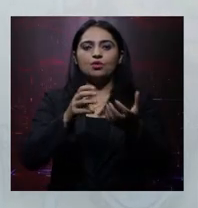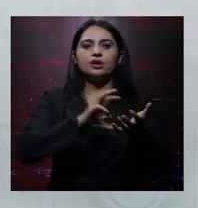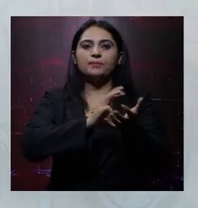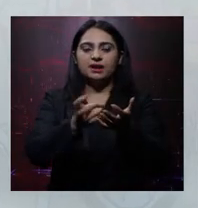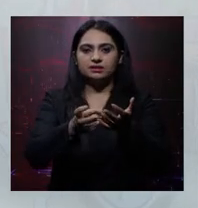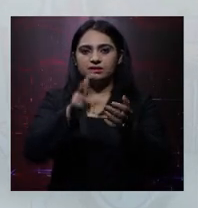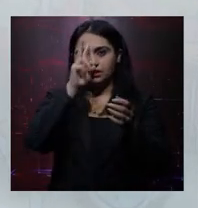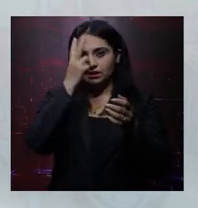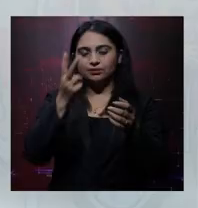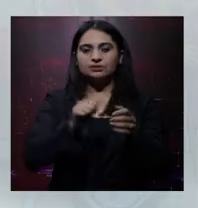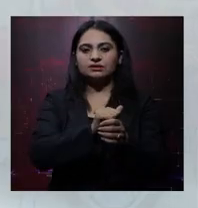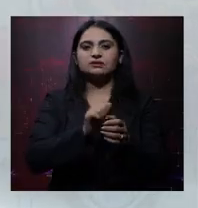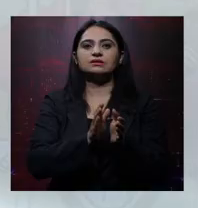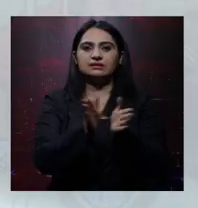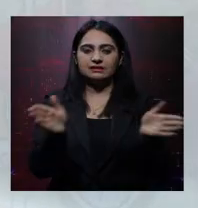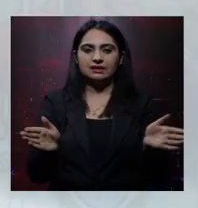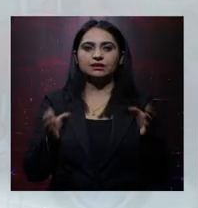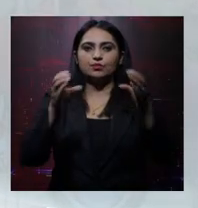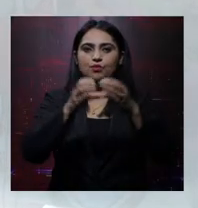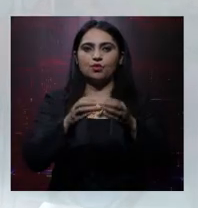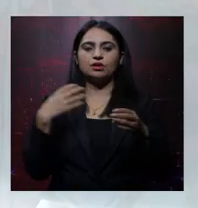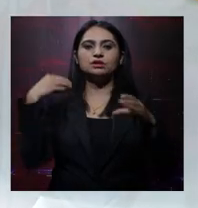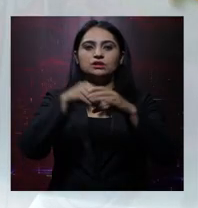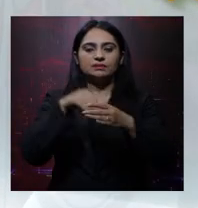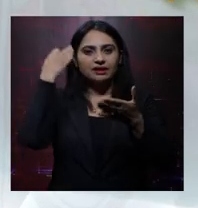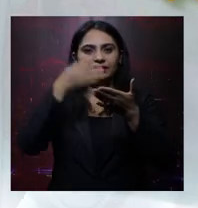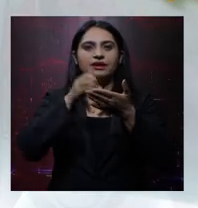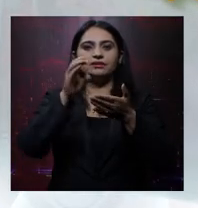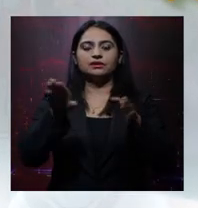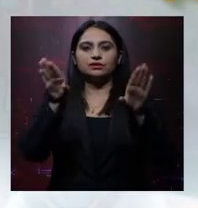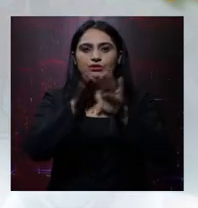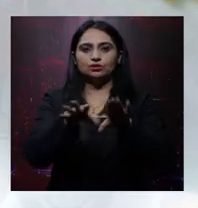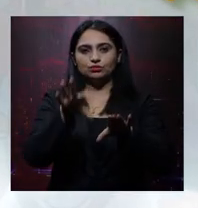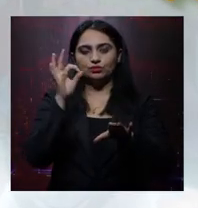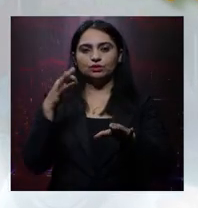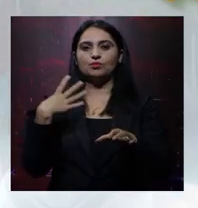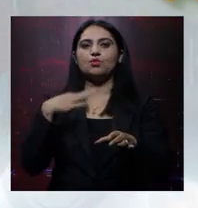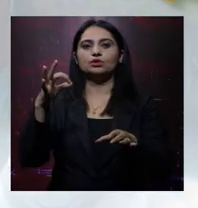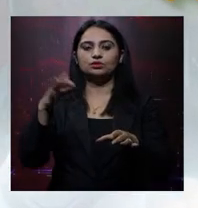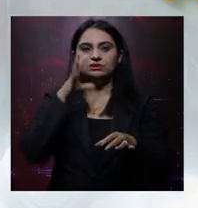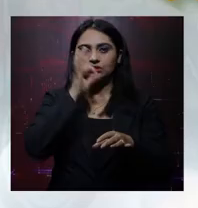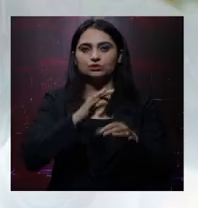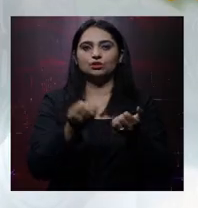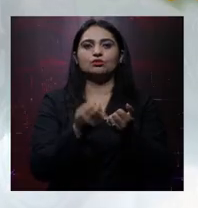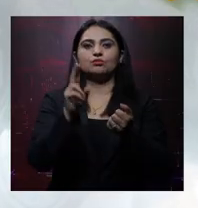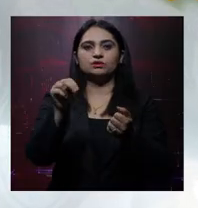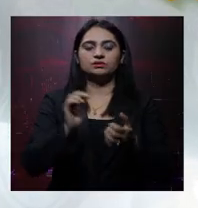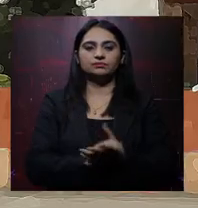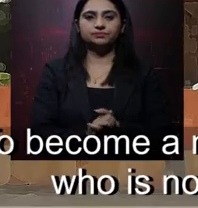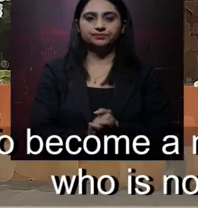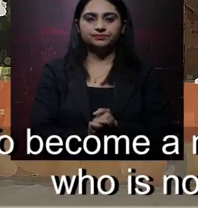प्रादेशिक एवं जातीय र वर्गीय समावेशितालाई ध्यान दिएर समानुपातिक प्रतिनिधित्वलाई सुनिश्चित गर्नुपर्ने